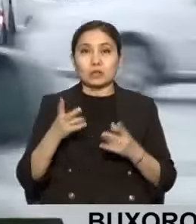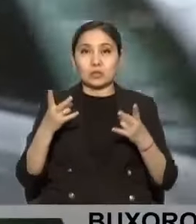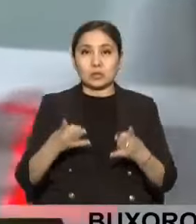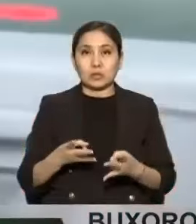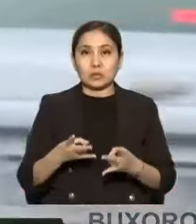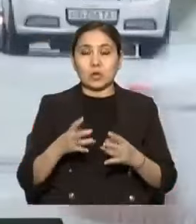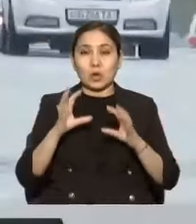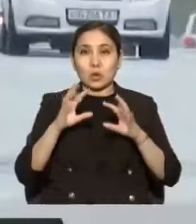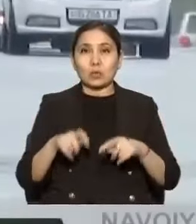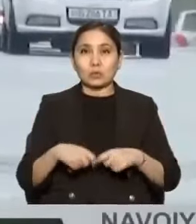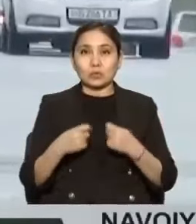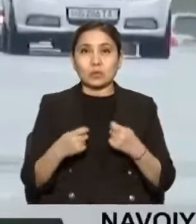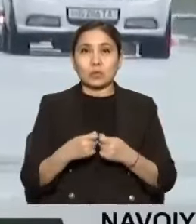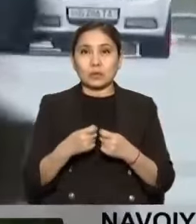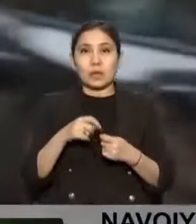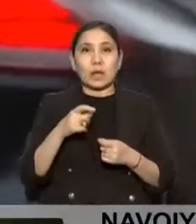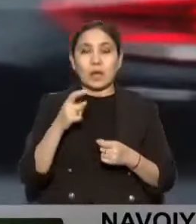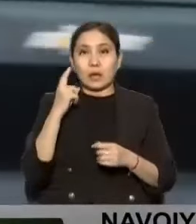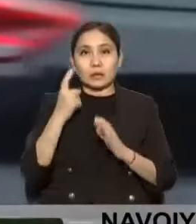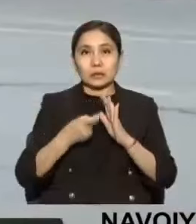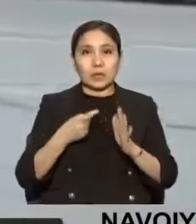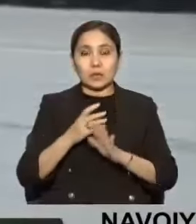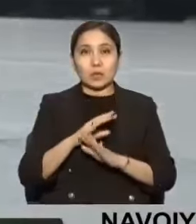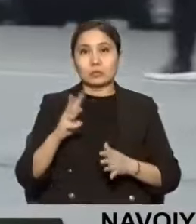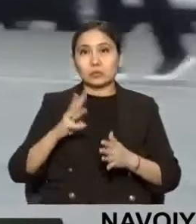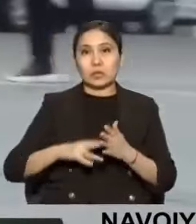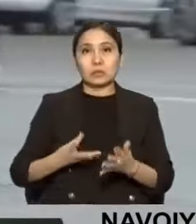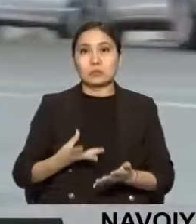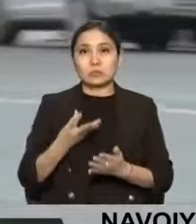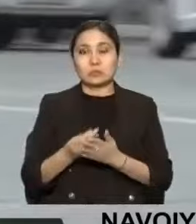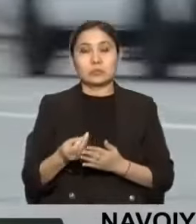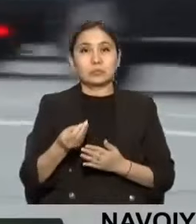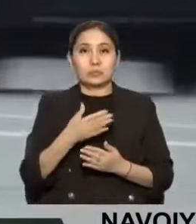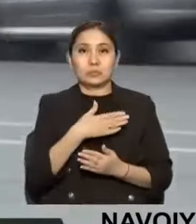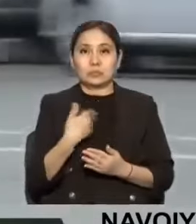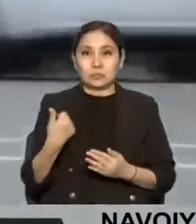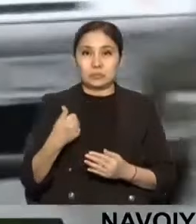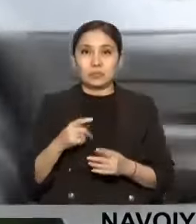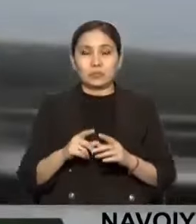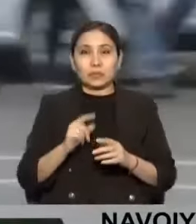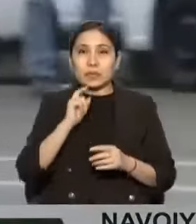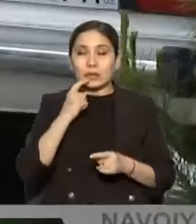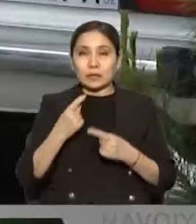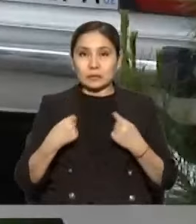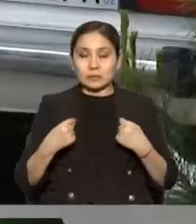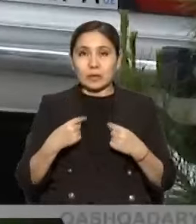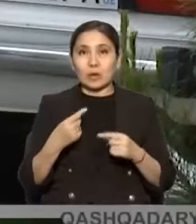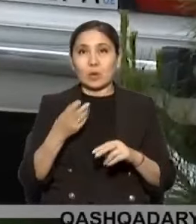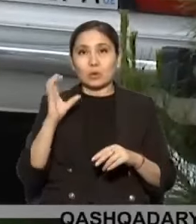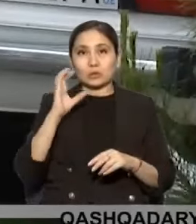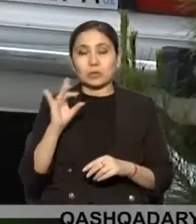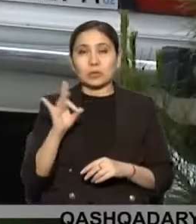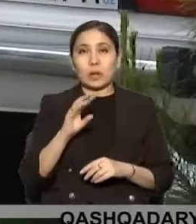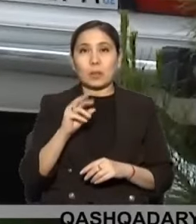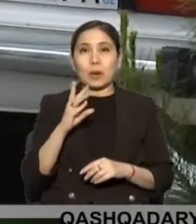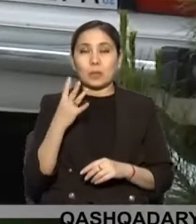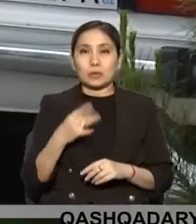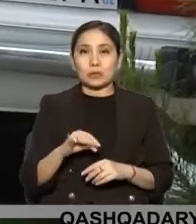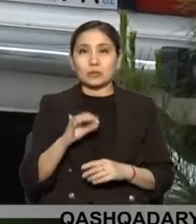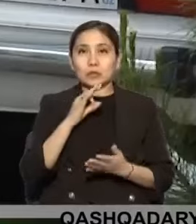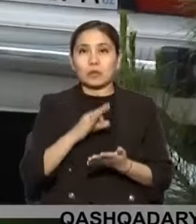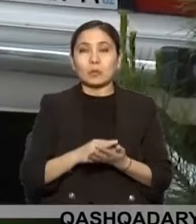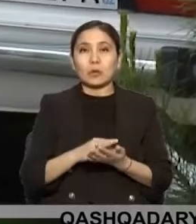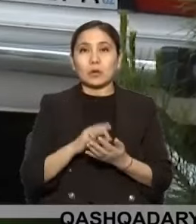etilgan huquqbuzarlik holatini tan olmasdan jarimalarni to'lashda qiynalishiga olib kelmoqda. O'zbekiston Respublikasining Ma'muriy